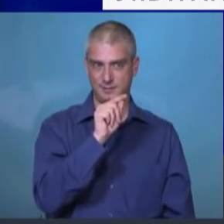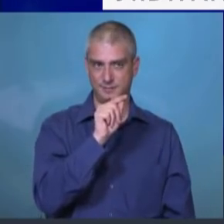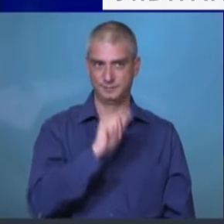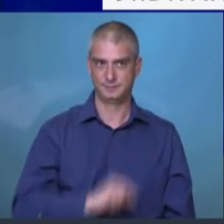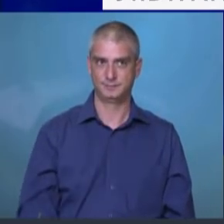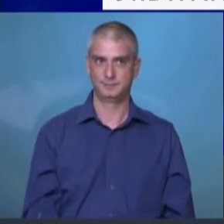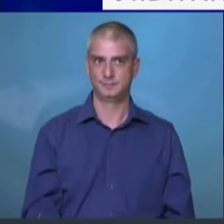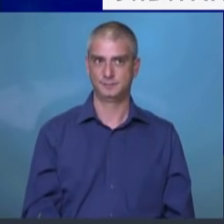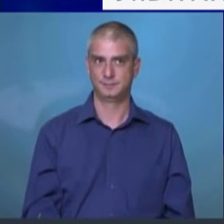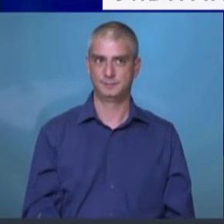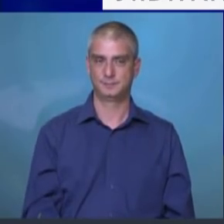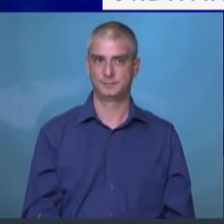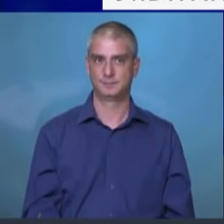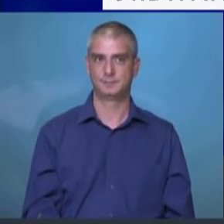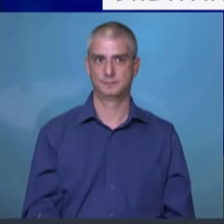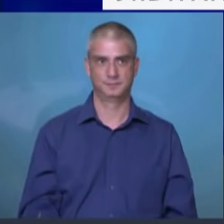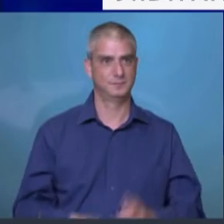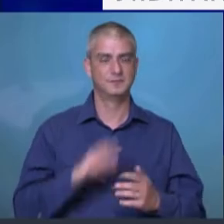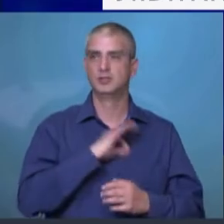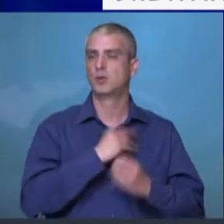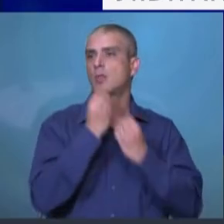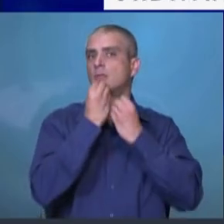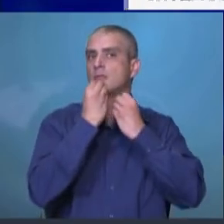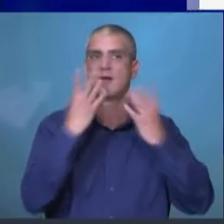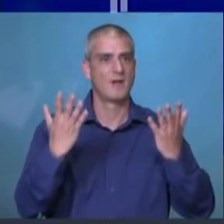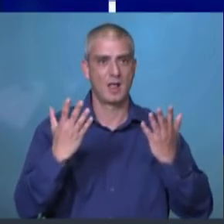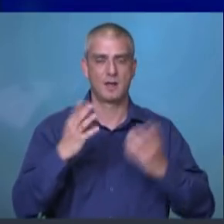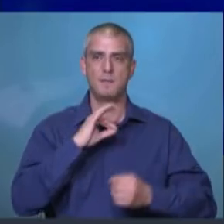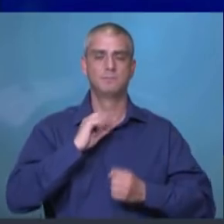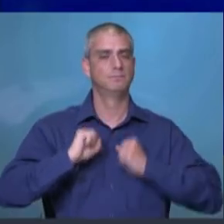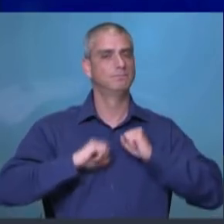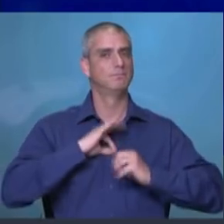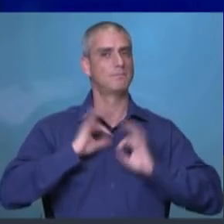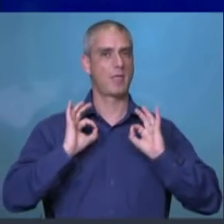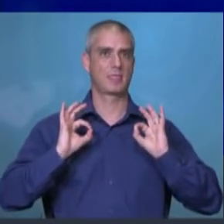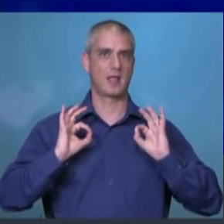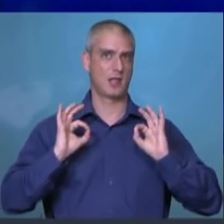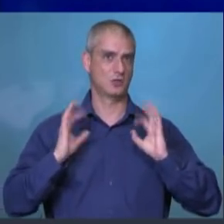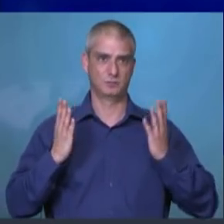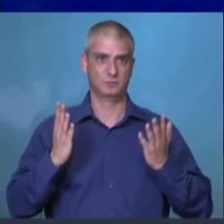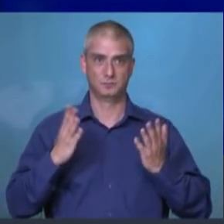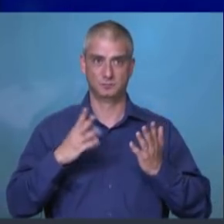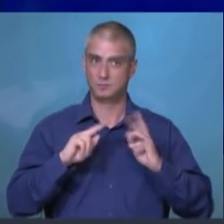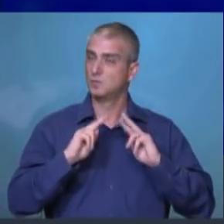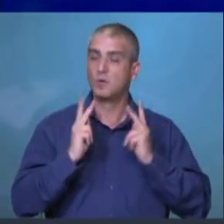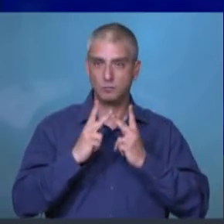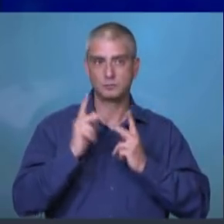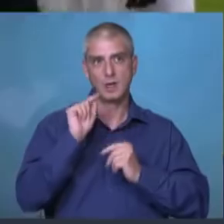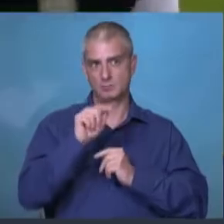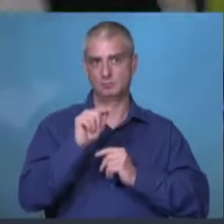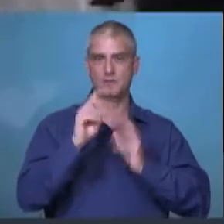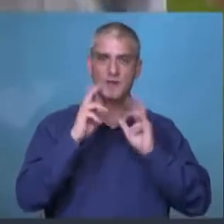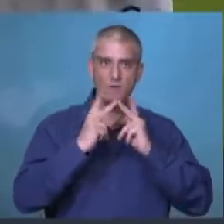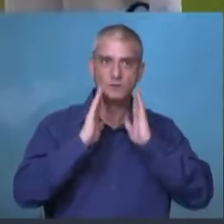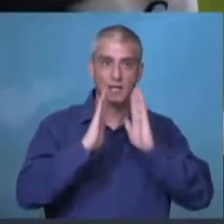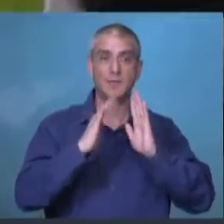of this achievement by his fantastic personality, by his fantastic mentality. And the team was there and the team believed.